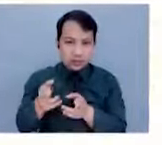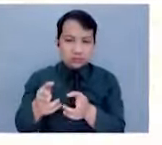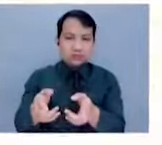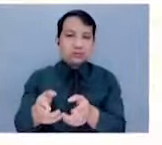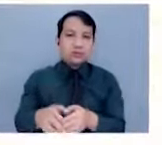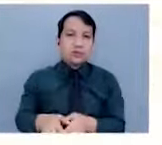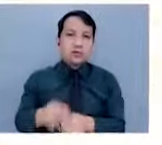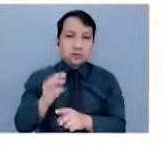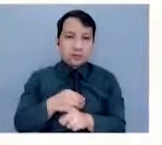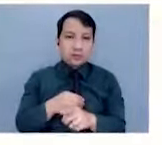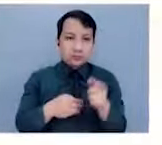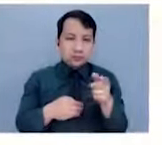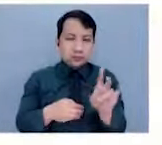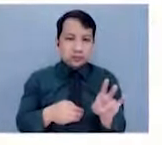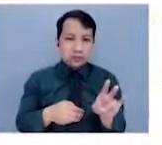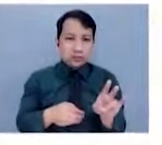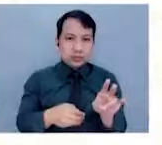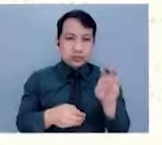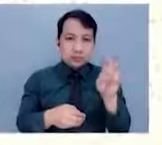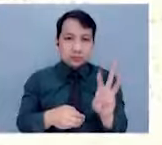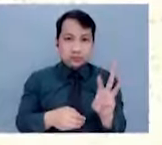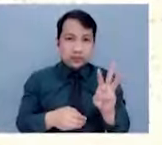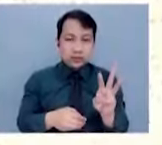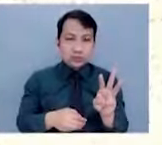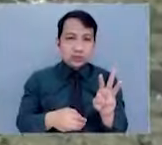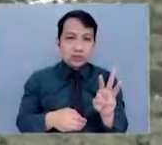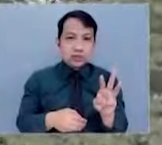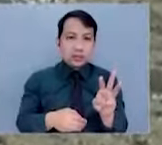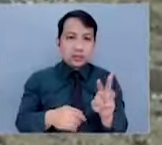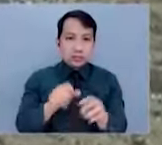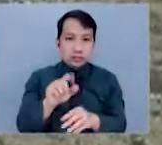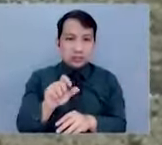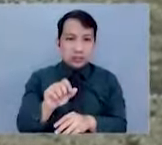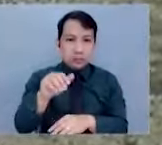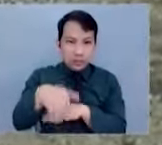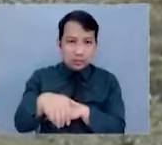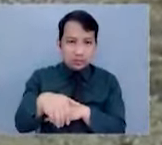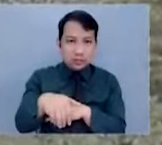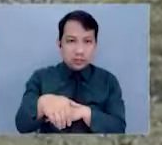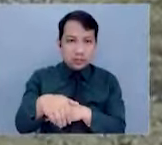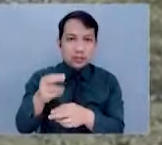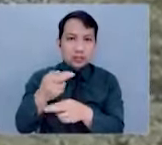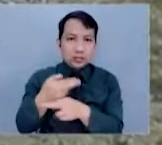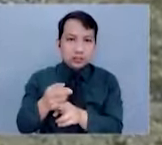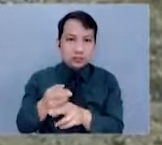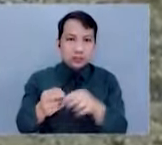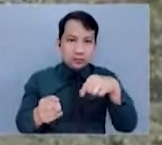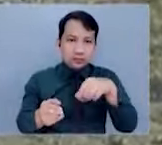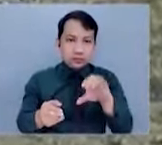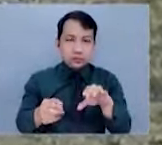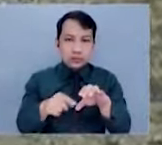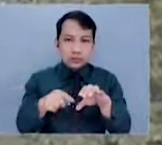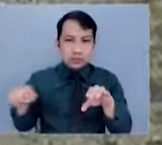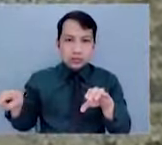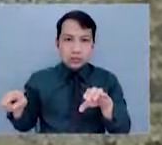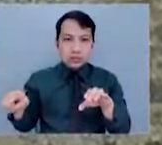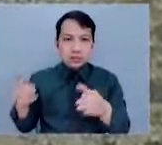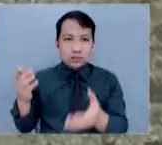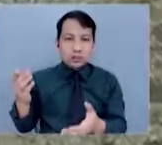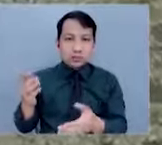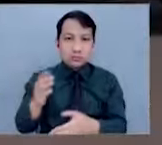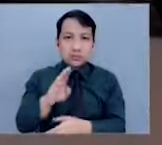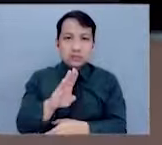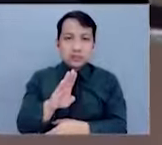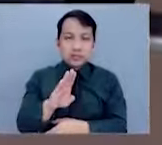March 27 o Miyerkules Santo ng 11 PM, aayusin ang mga kalsada sa Quezon City, partikular sa bahagi ng Batasan